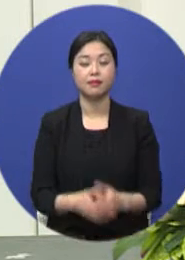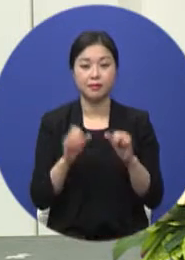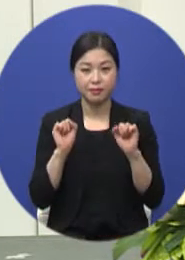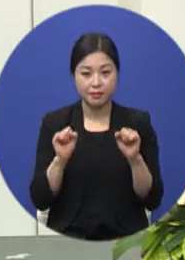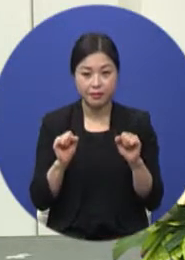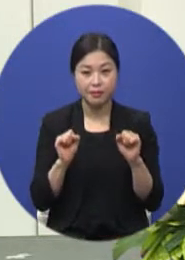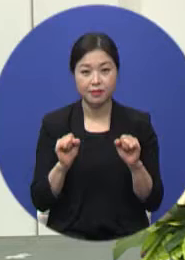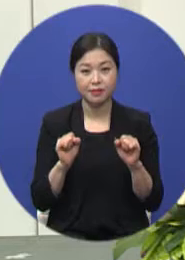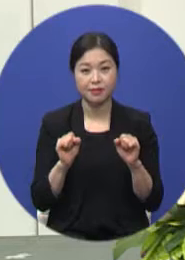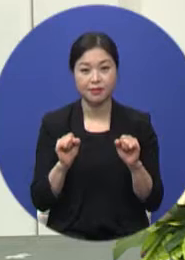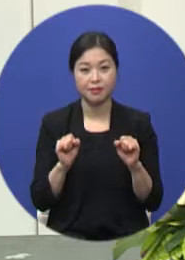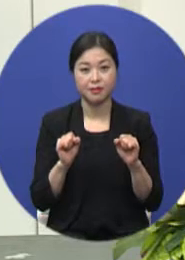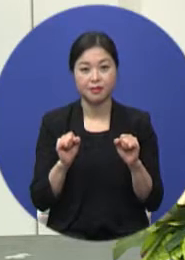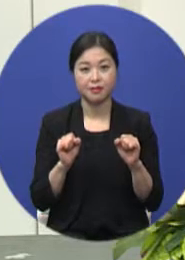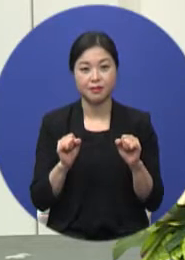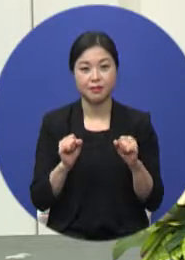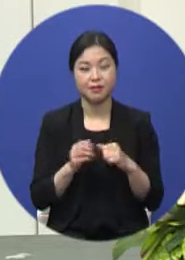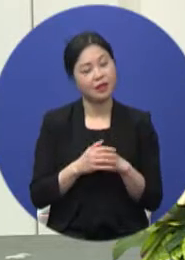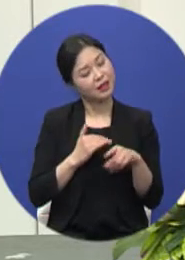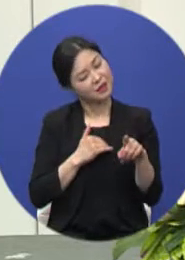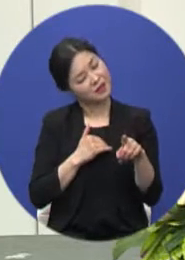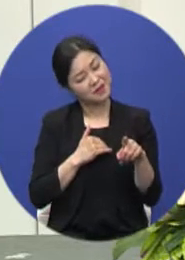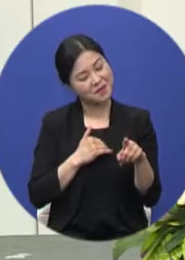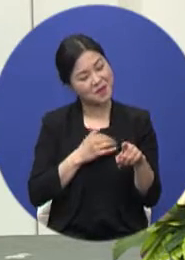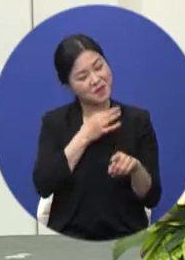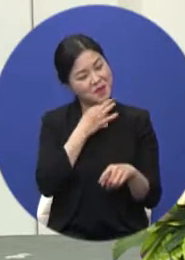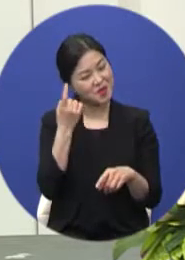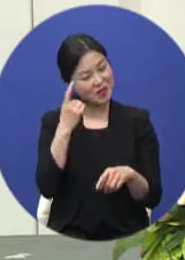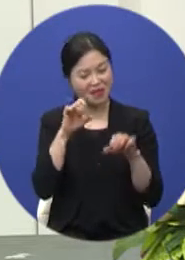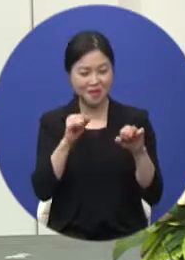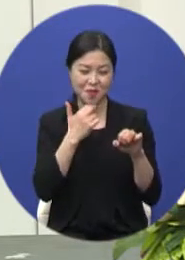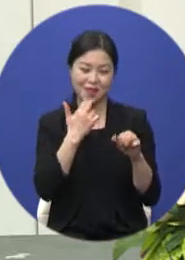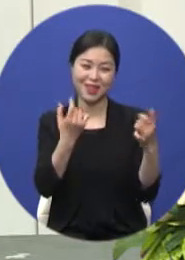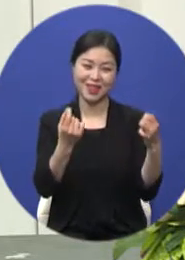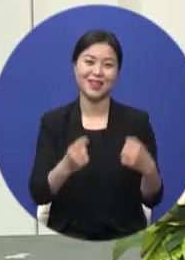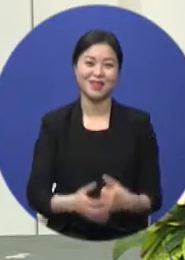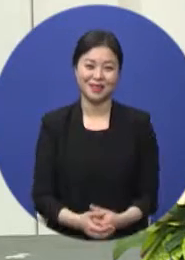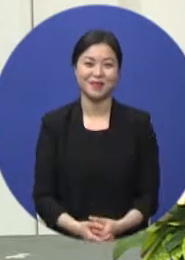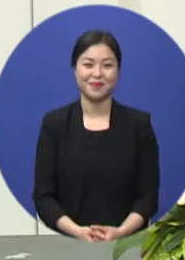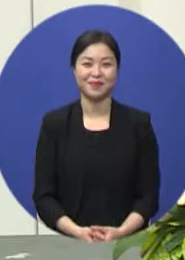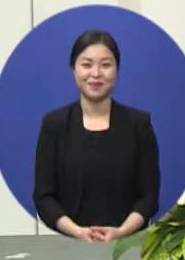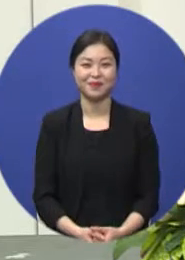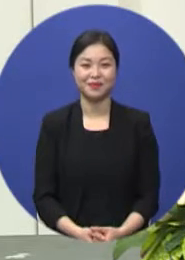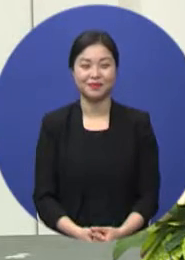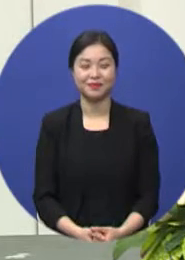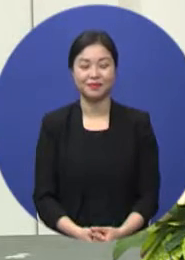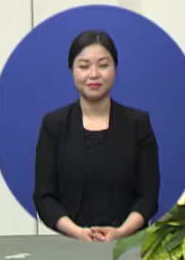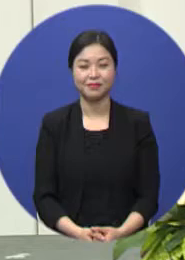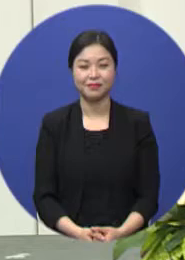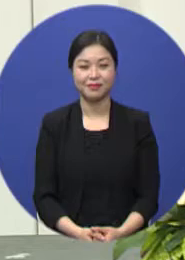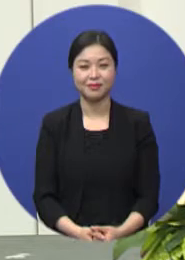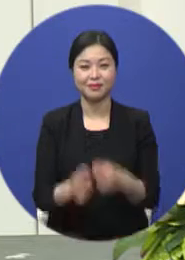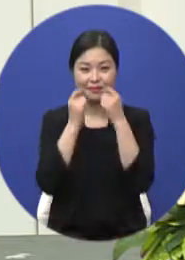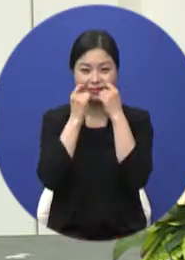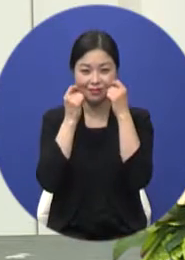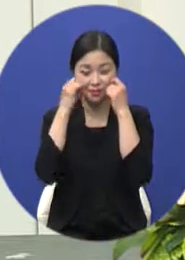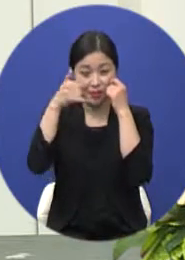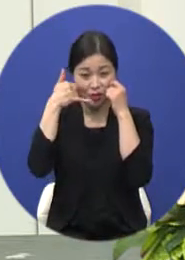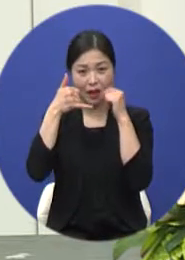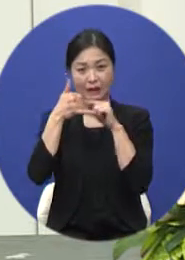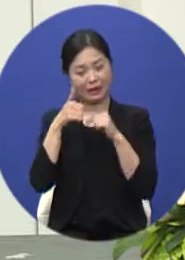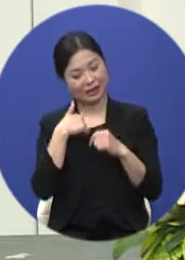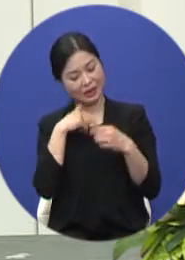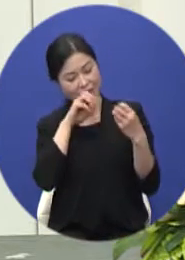안녕하세요, 선생님. 아, 뭐 안녕하신 것 같지는 않아, 그죠? 목소리가 벌써. 아, 근데 웃으면서 전화를 받아서